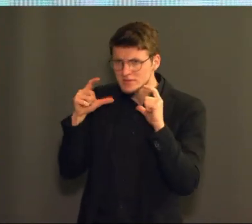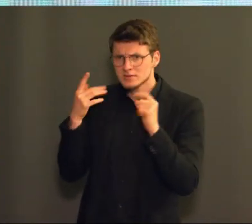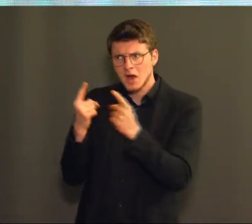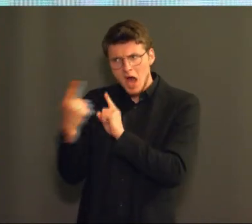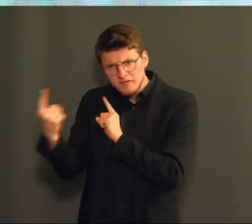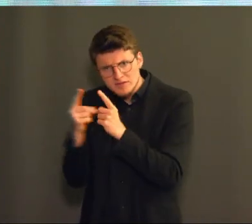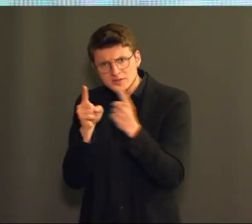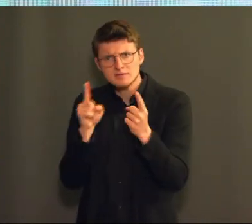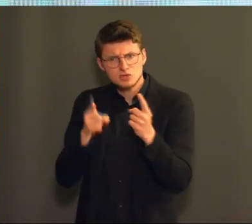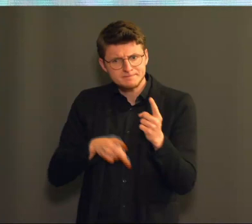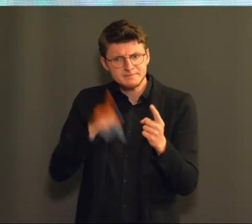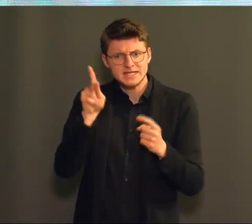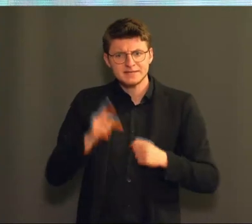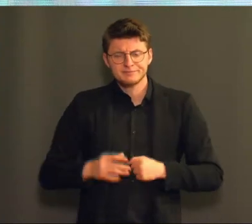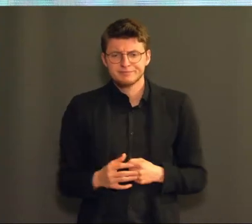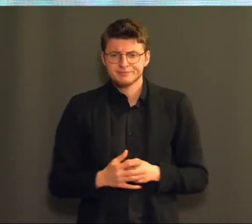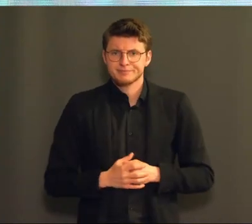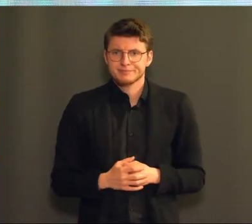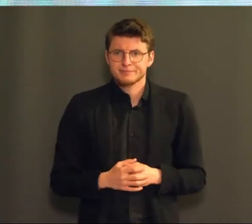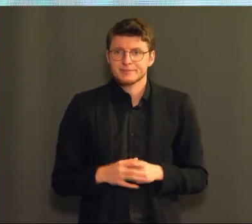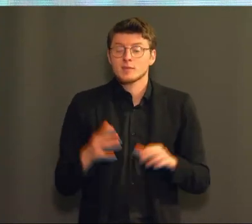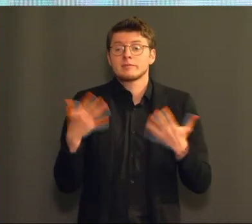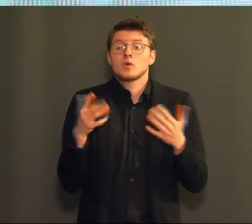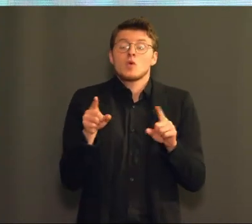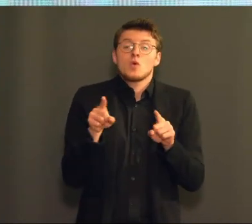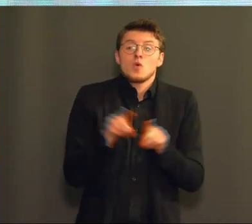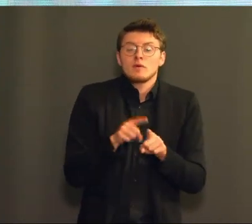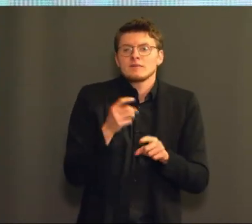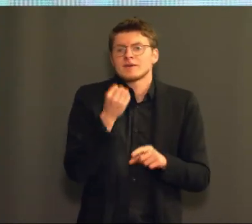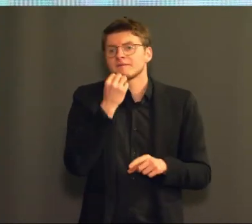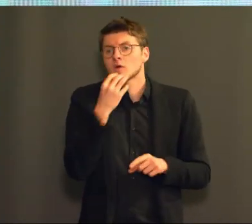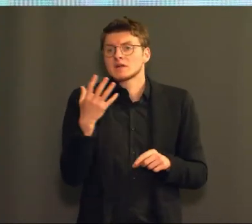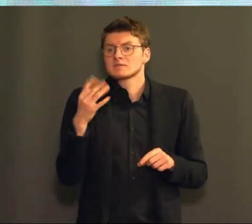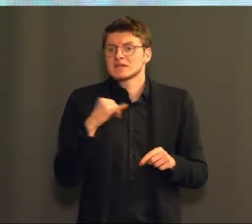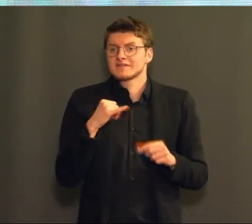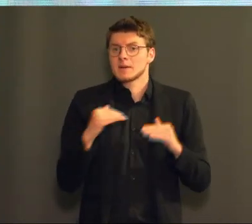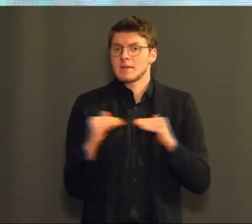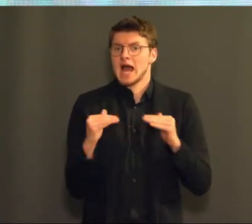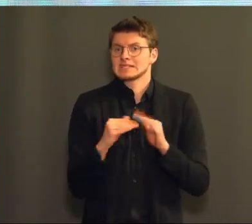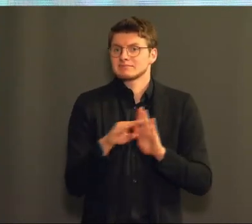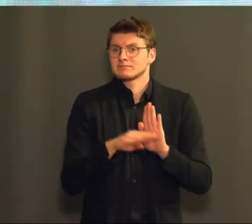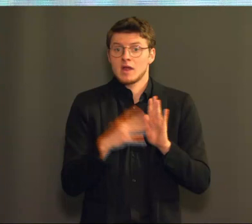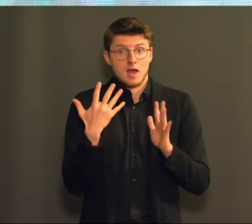afstand en respecteer bijvoorbeeld de essentiële regels van handhygiëne.